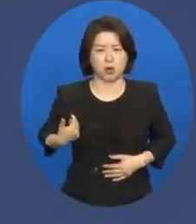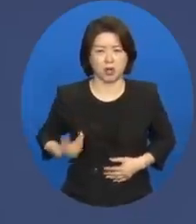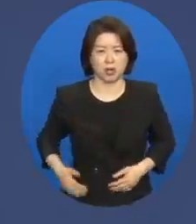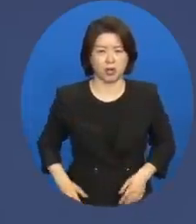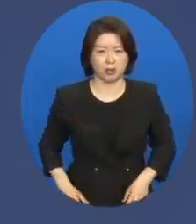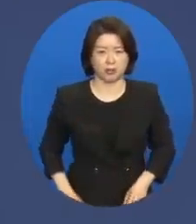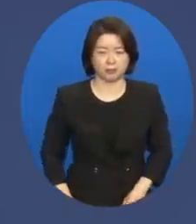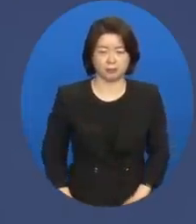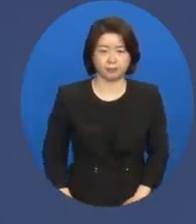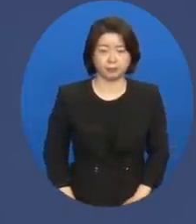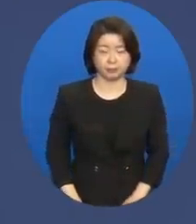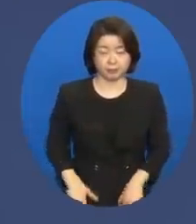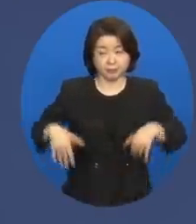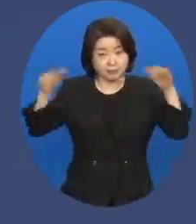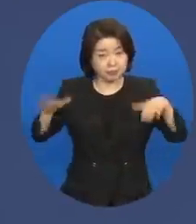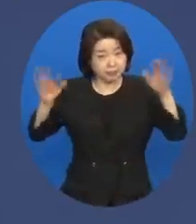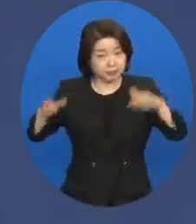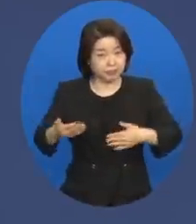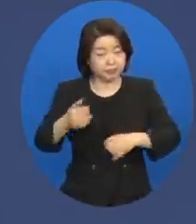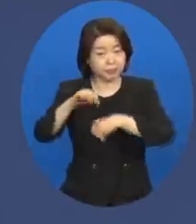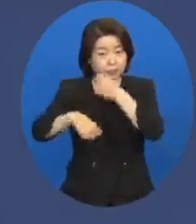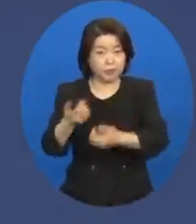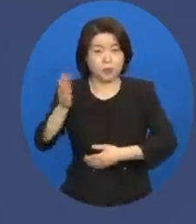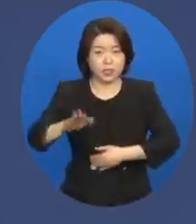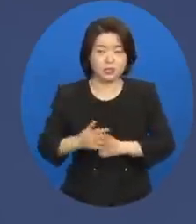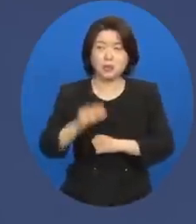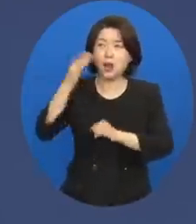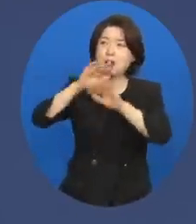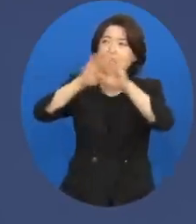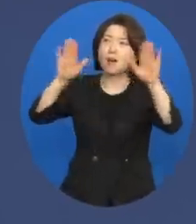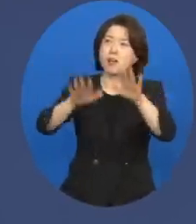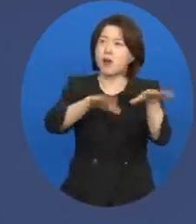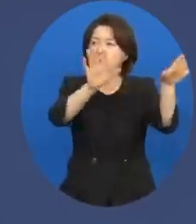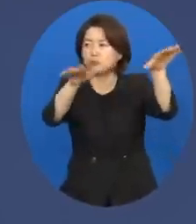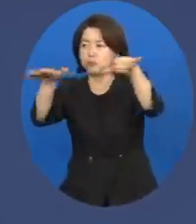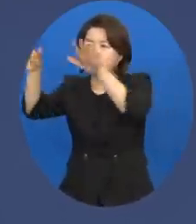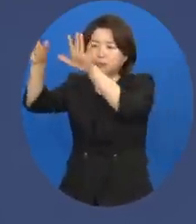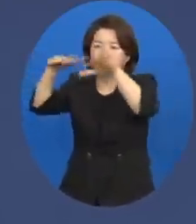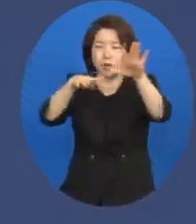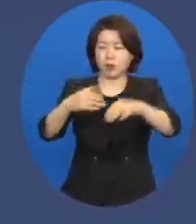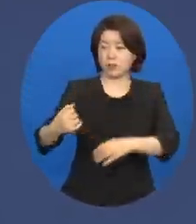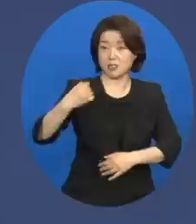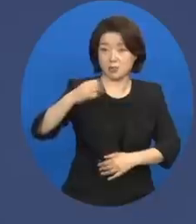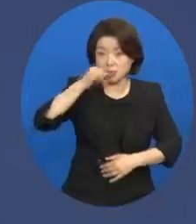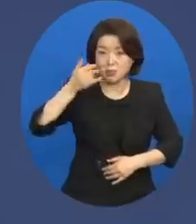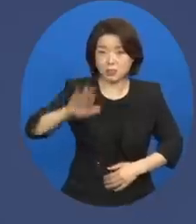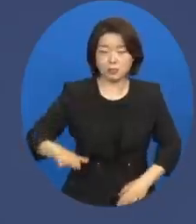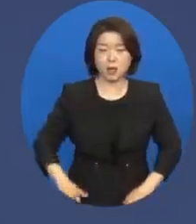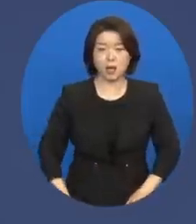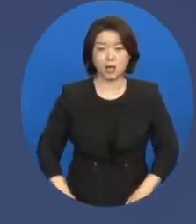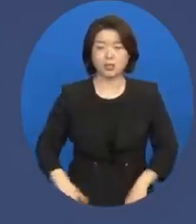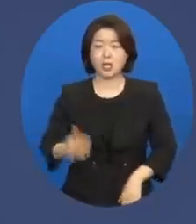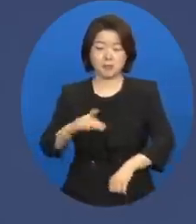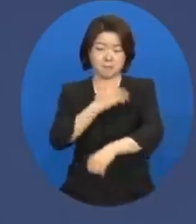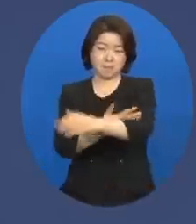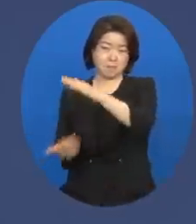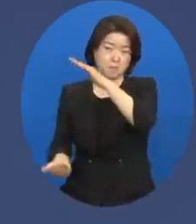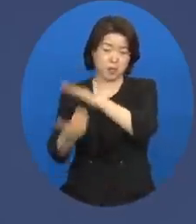저는 또 날짐승이긴 하지만 하늘을 제패하고 날아다니는 대단한 능력은 있지만 제가 전능은